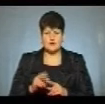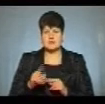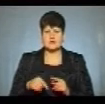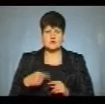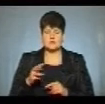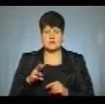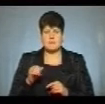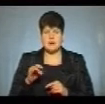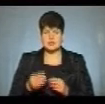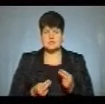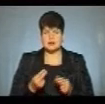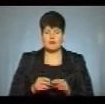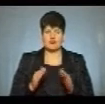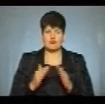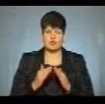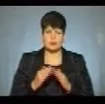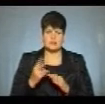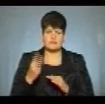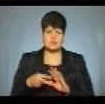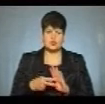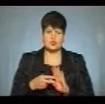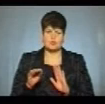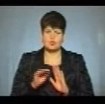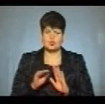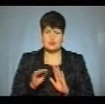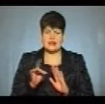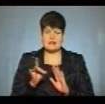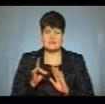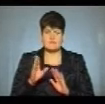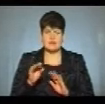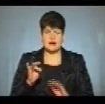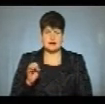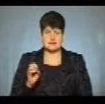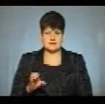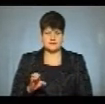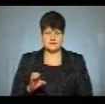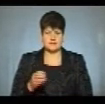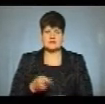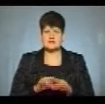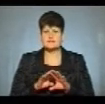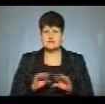матч тернополяни зіграють вдома 27 жовтня із рівненським «Вересом». На цьому у